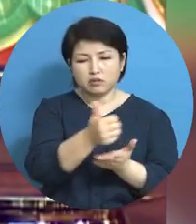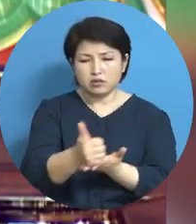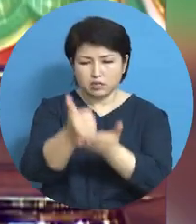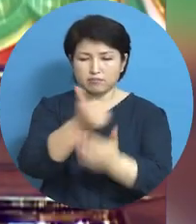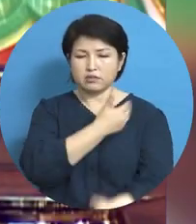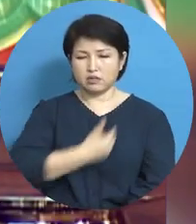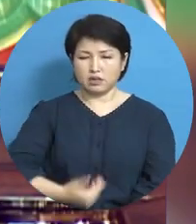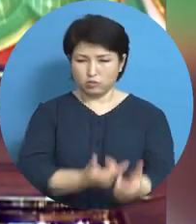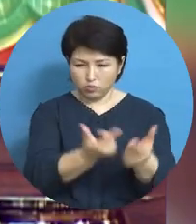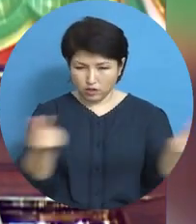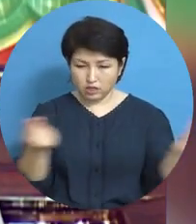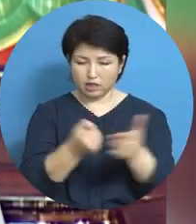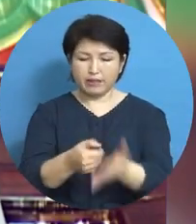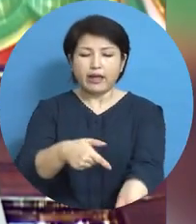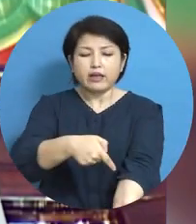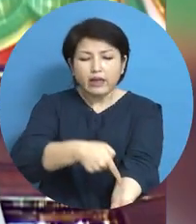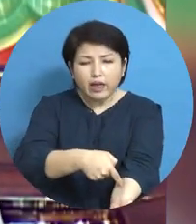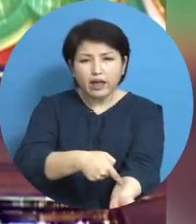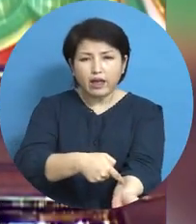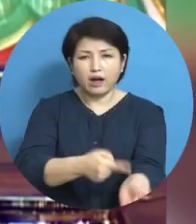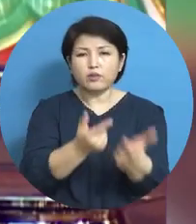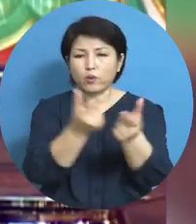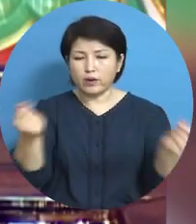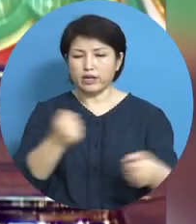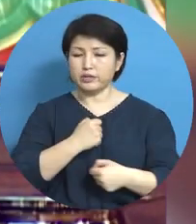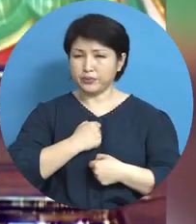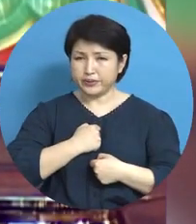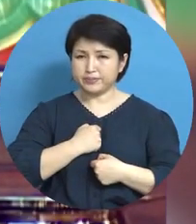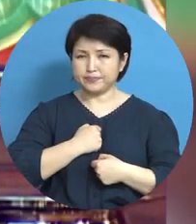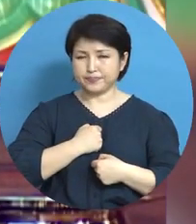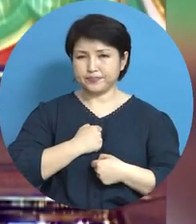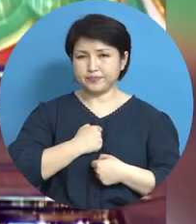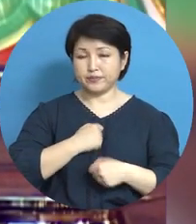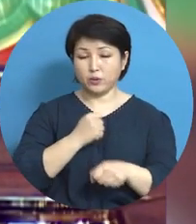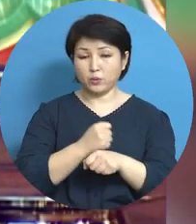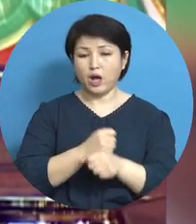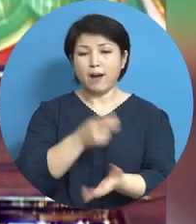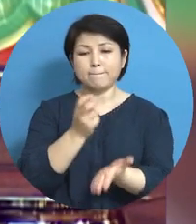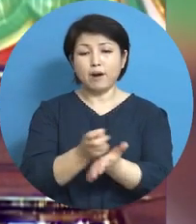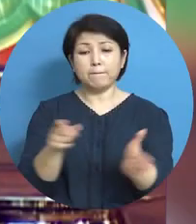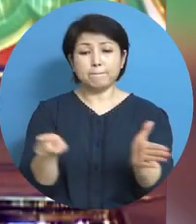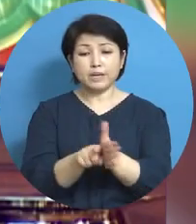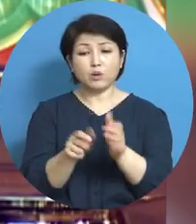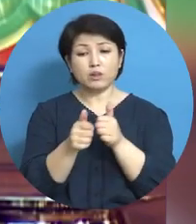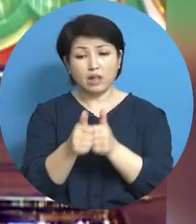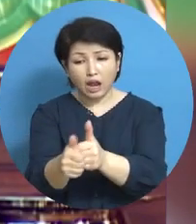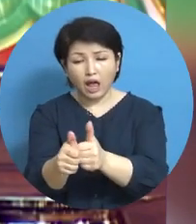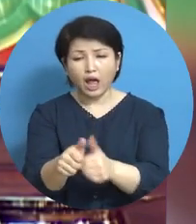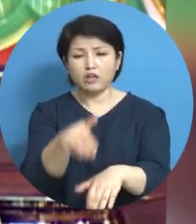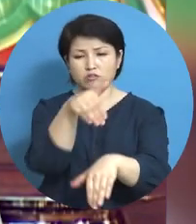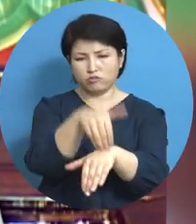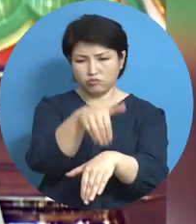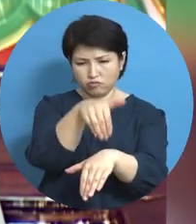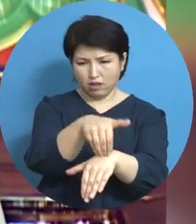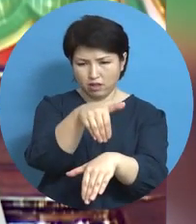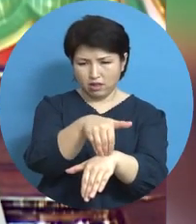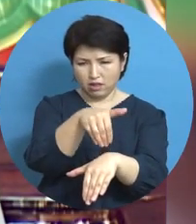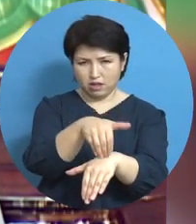그렇기 때문에 계율도 같이 지켜야 되고 또 법을 믿고 따라서 수행도 같이 해야